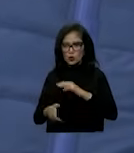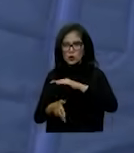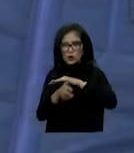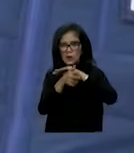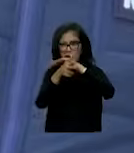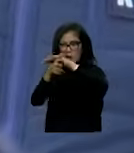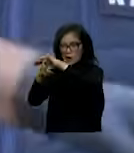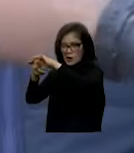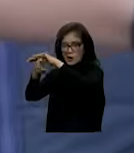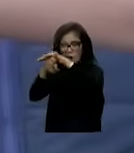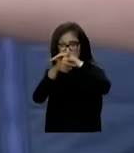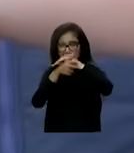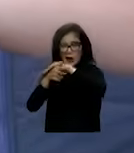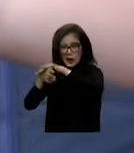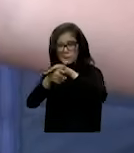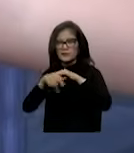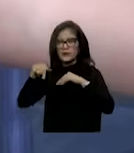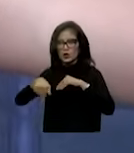Drone ini termonitor dari